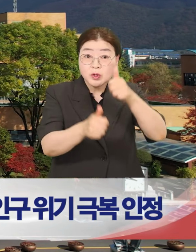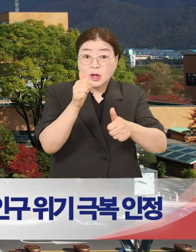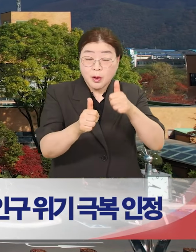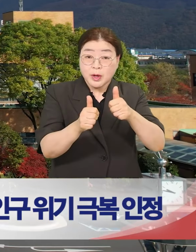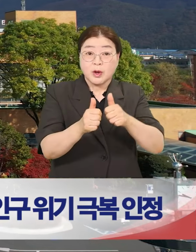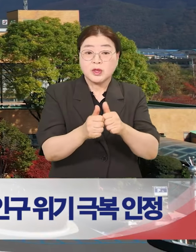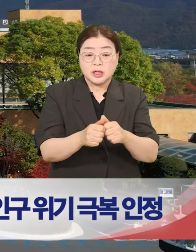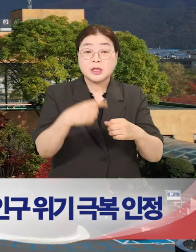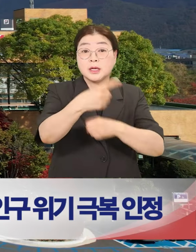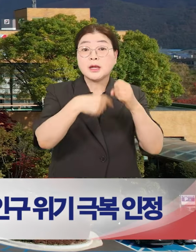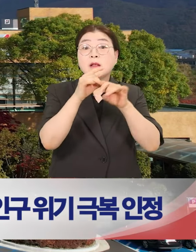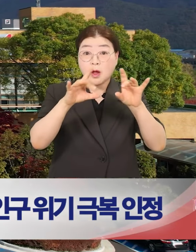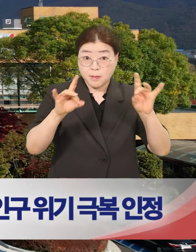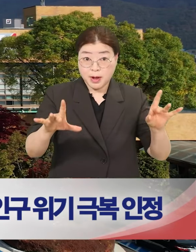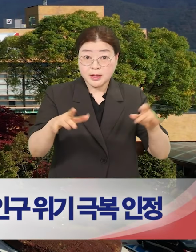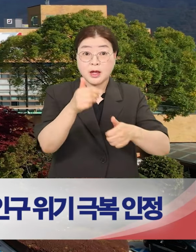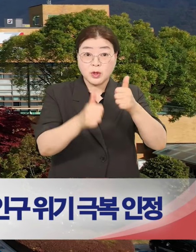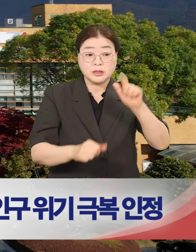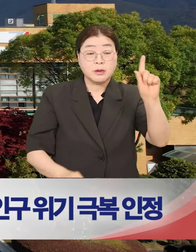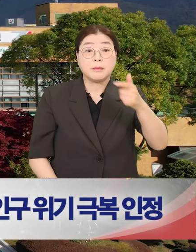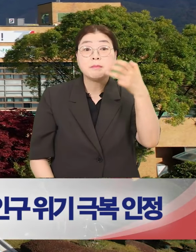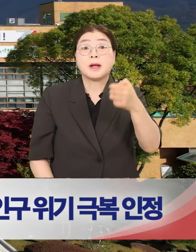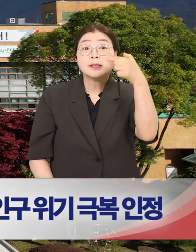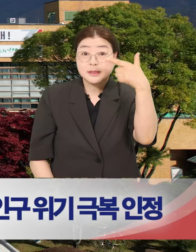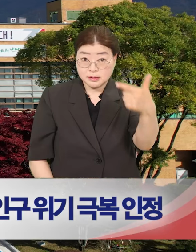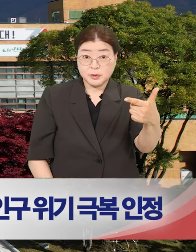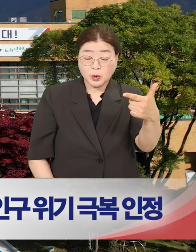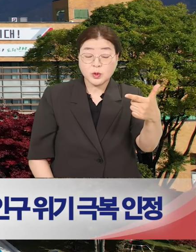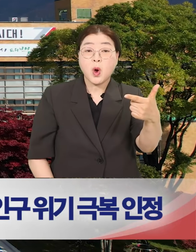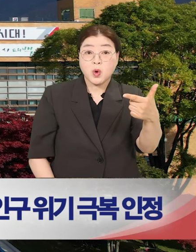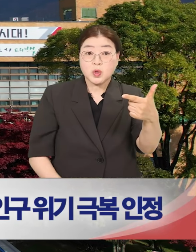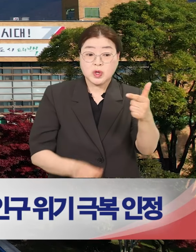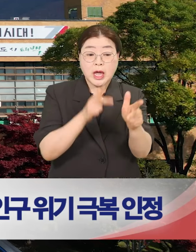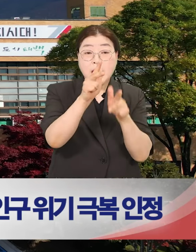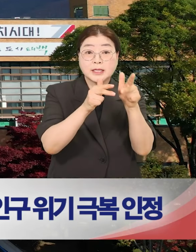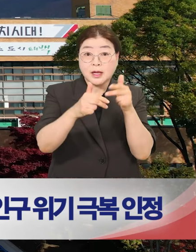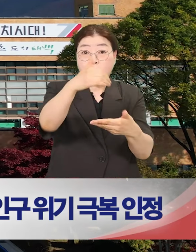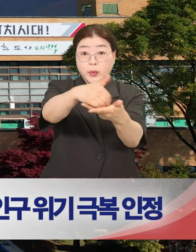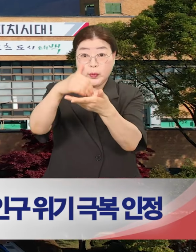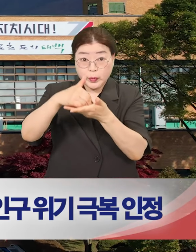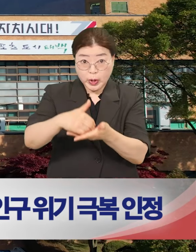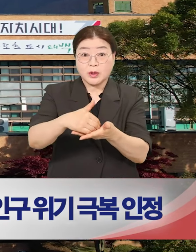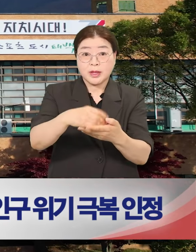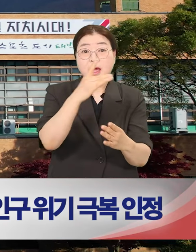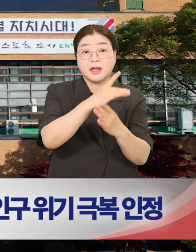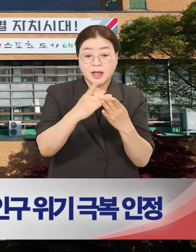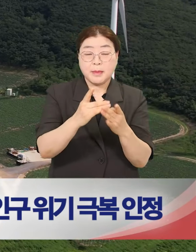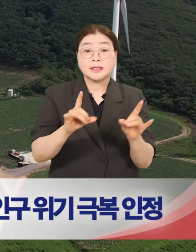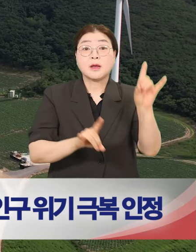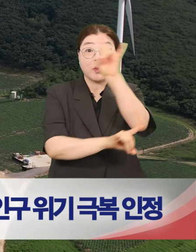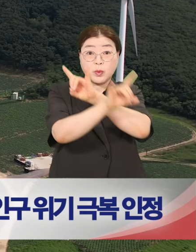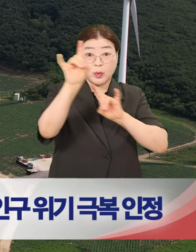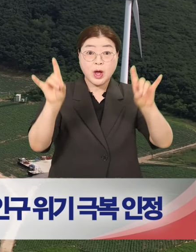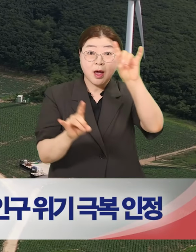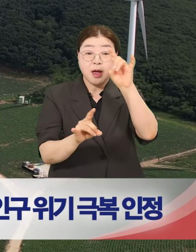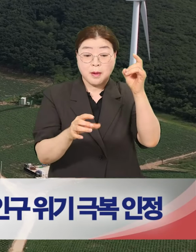한국 매니페스토 실천본부가 매년 주최하는 이번 경진대회에서 186개의 사례가 본선에 진출한 가운데